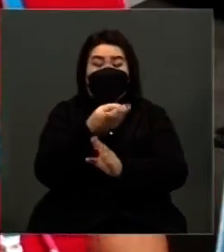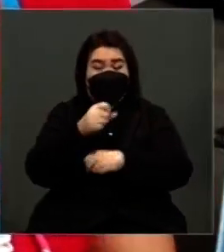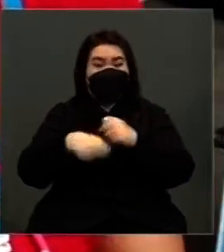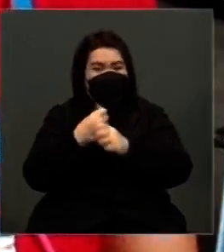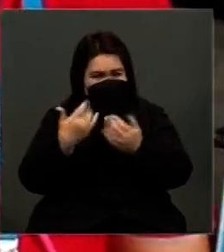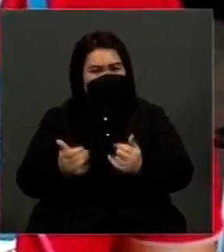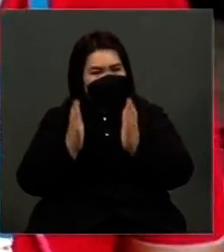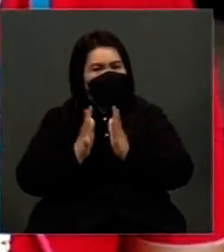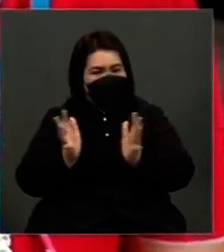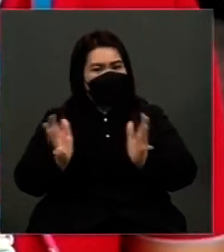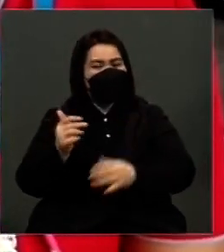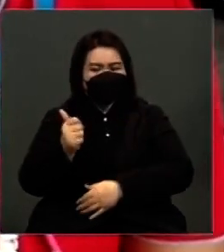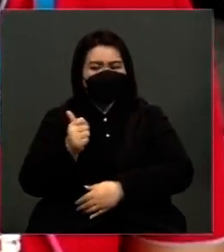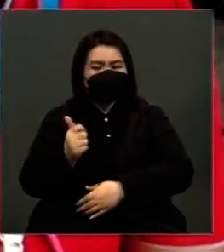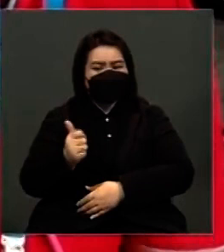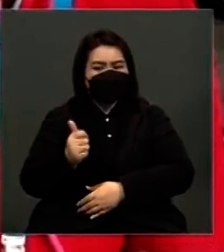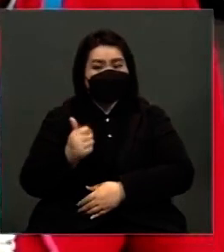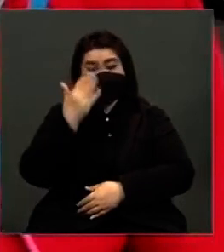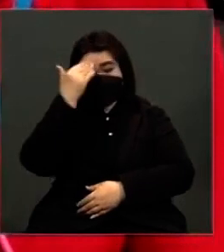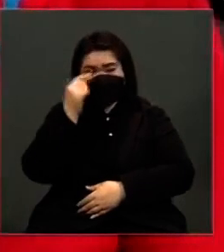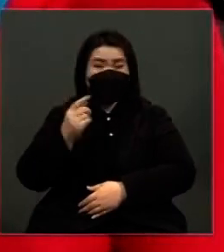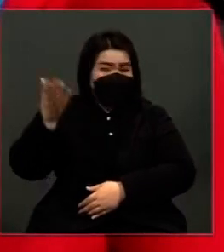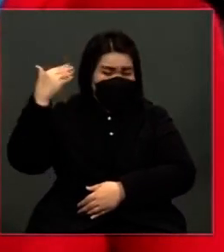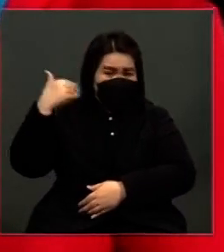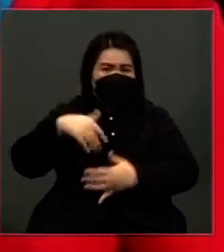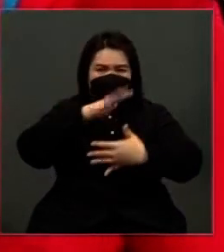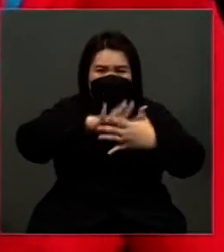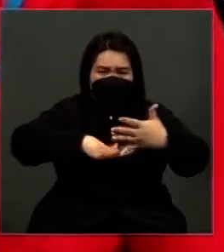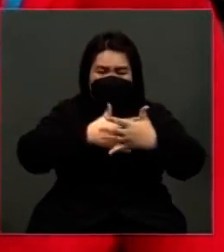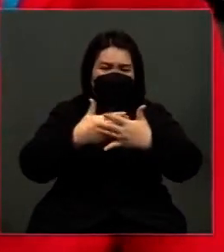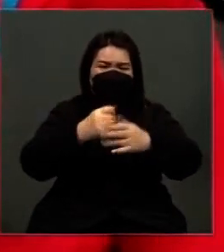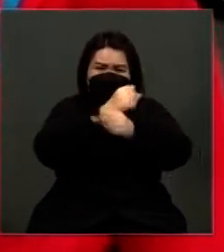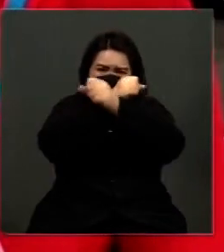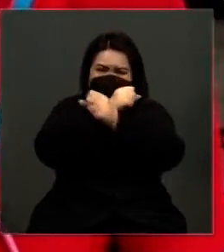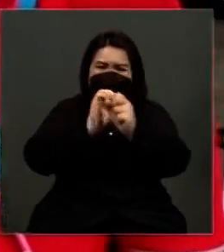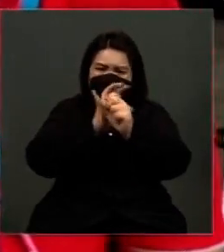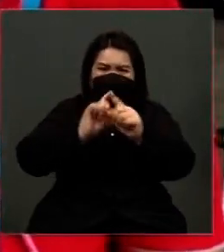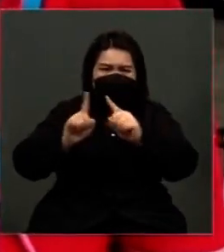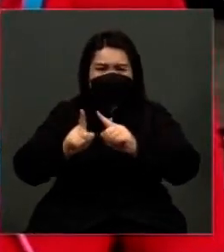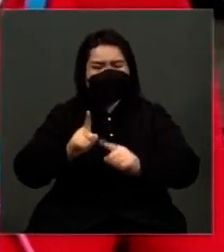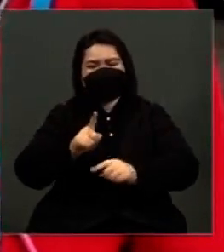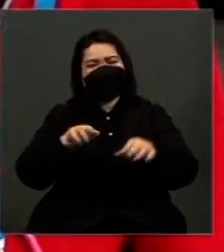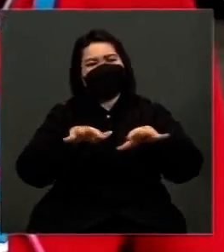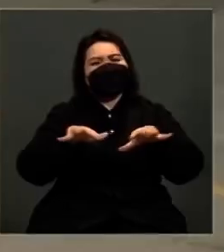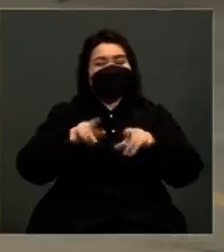างครับดีมาบ้างครับเพราะว่าเมื่อก่อนมาตรการโควิดยังไม่ดีพอตอนนี้ดีมาพบบ้างแล้วครับ